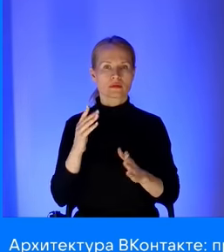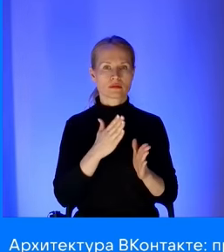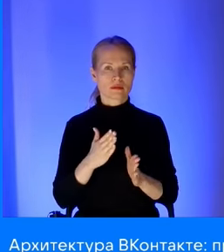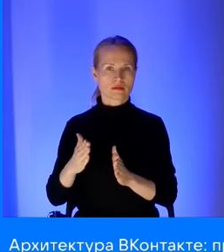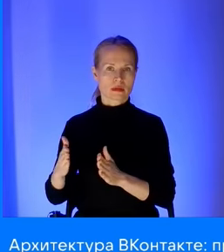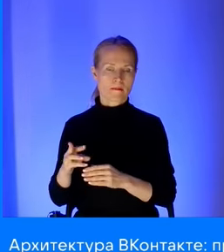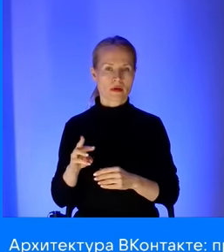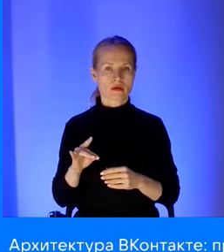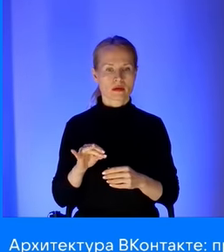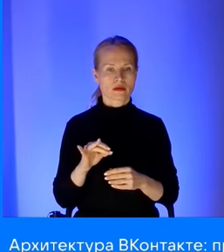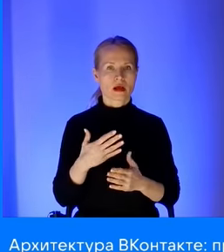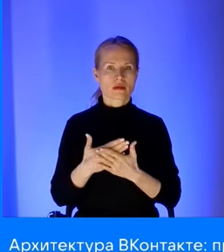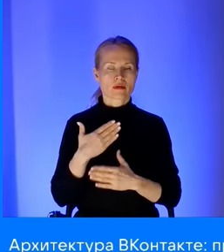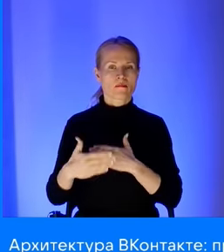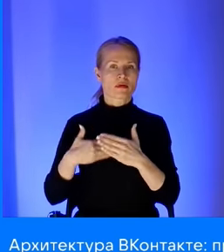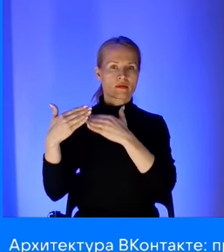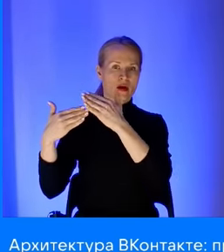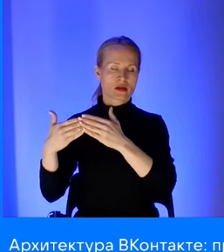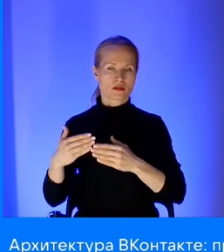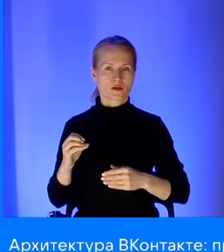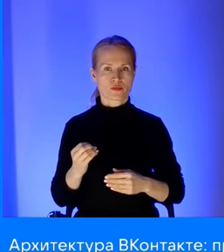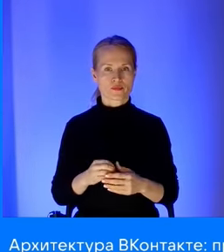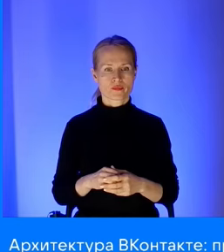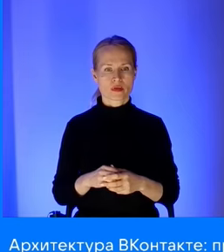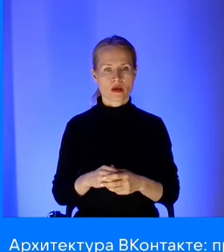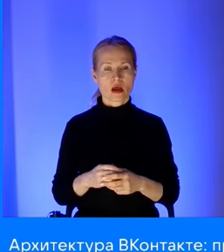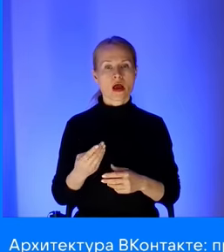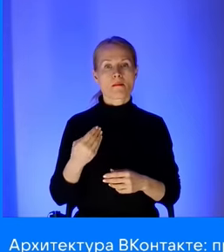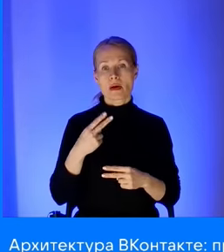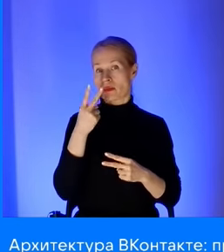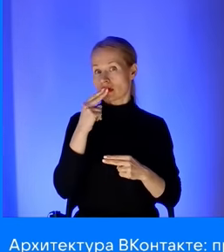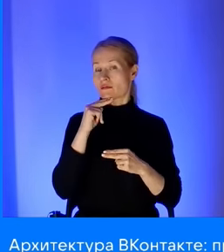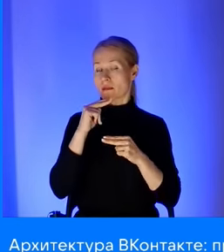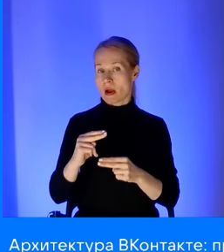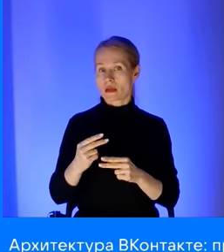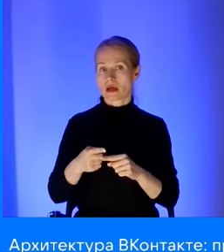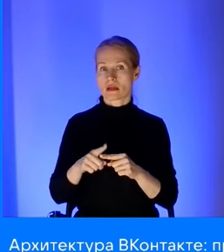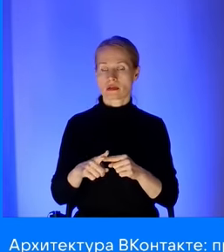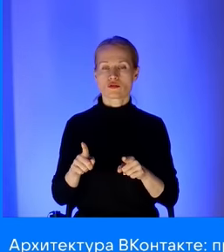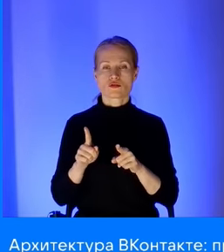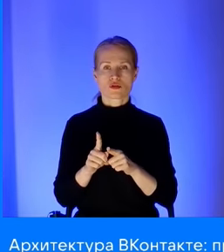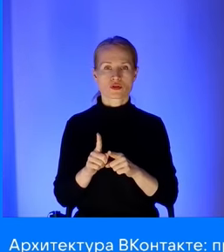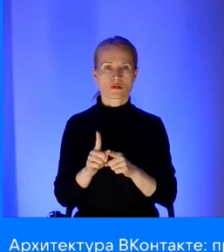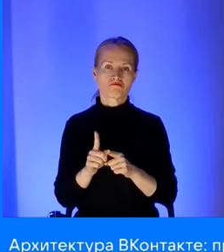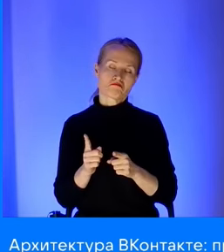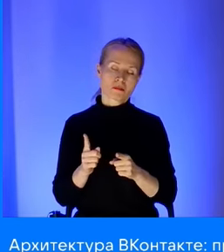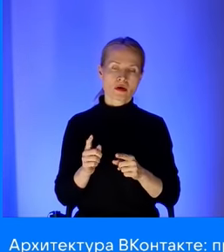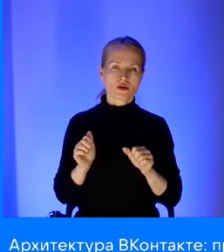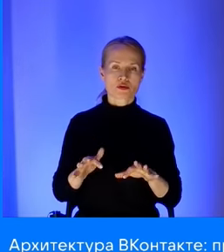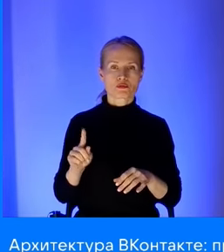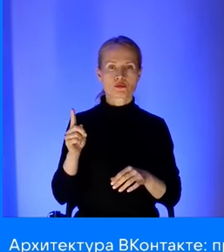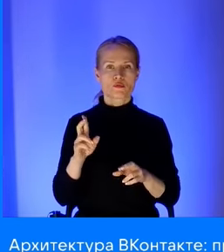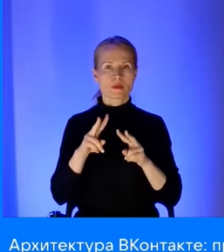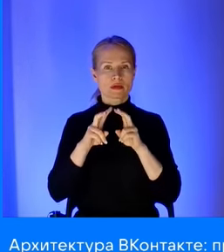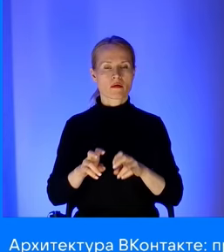активно её продвигает в компании Amon мы обратили на это внимание и тоже решили а почему бы не проверить